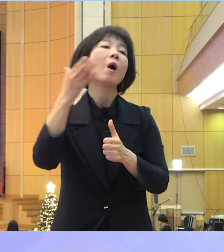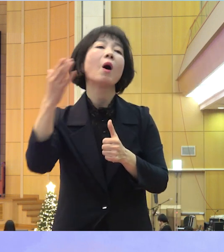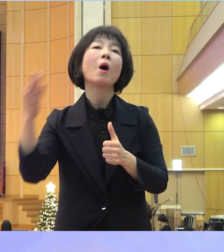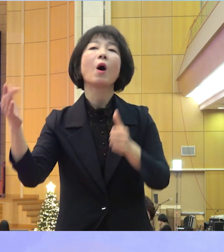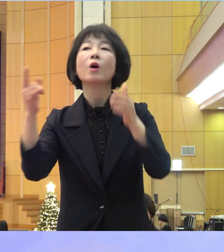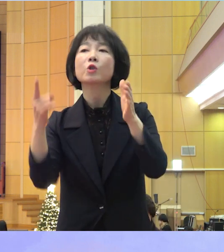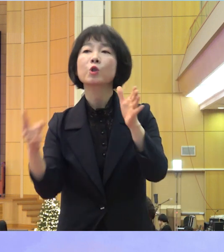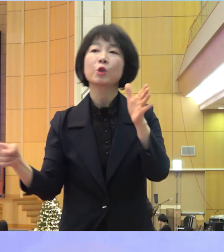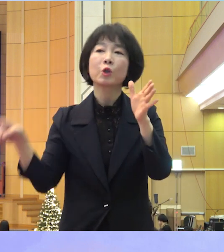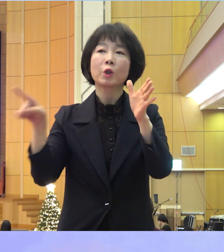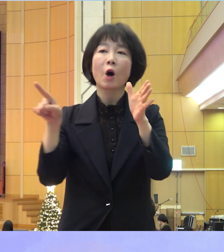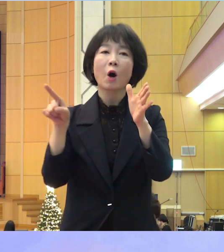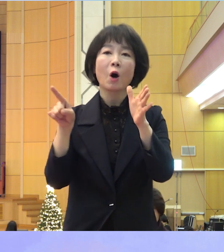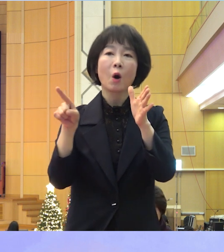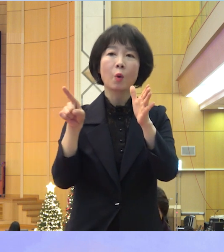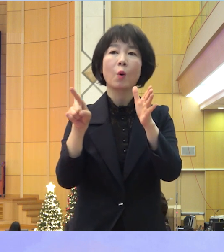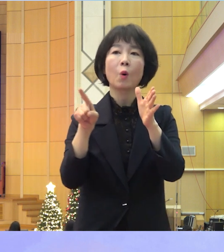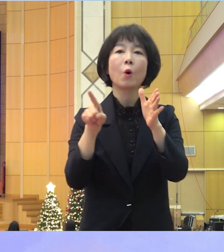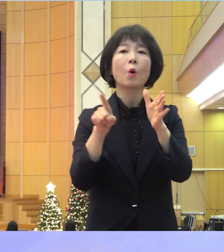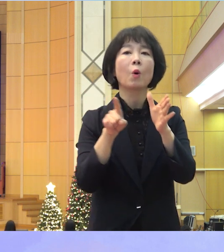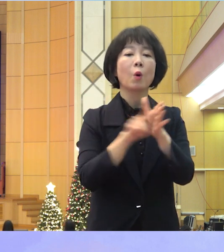멍에